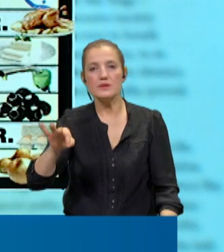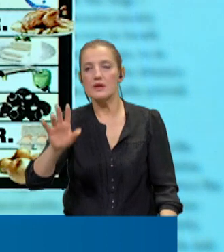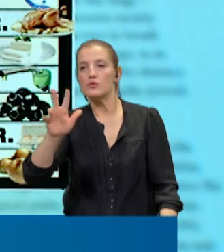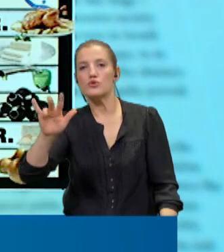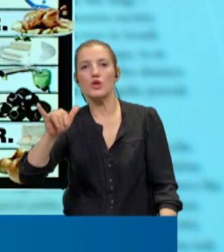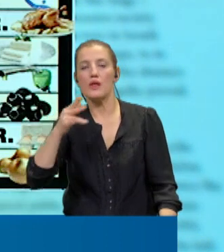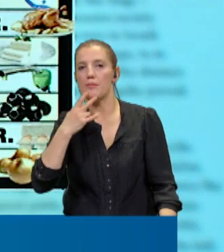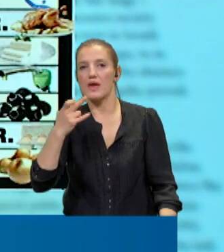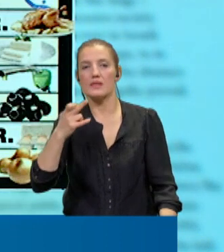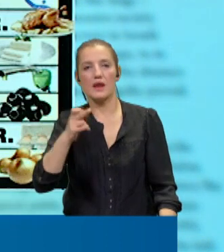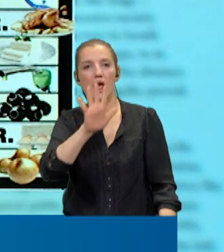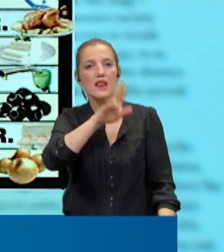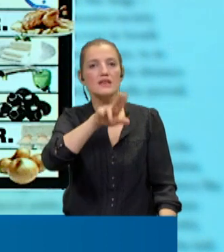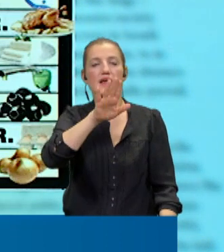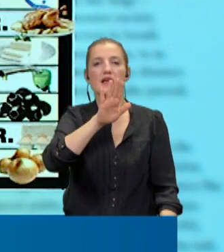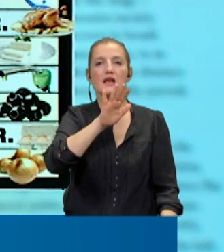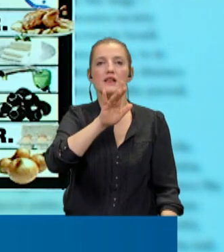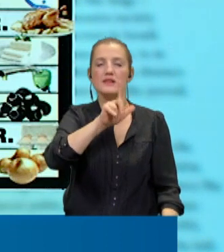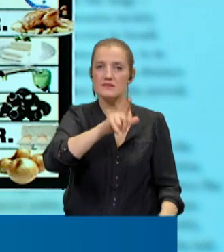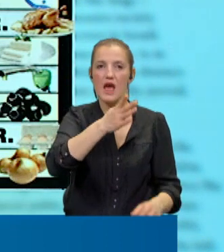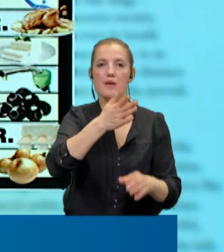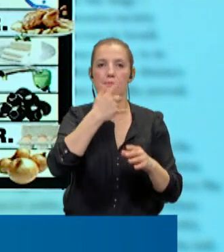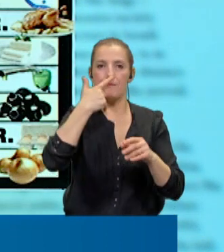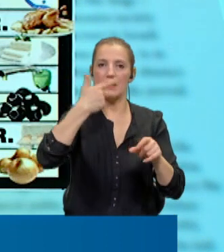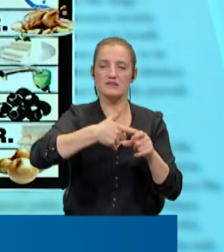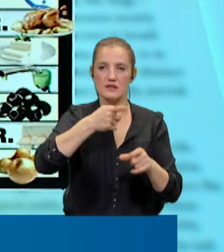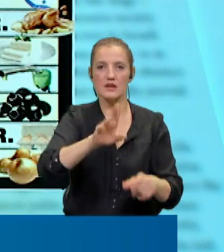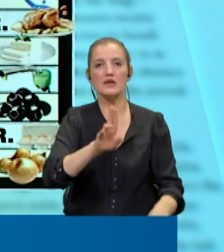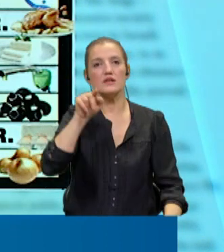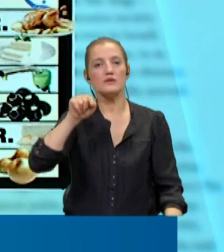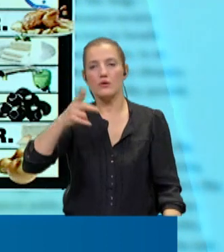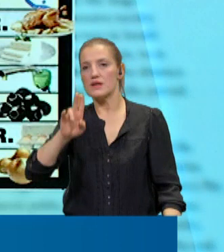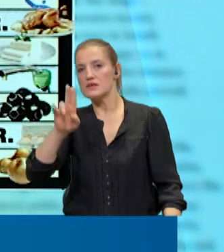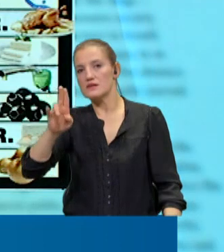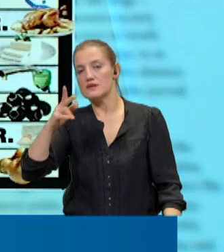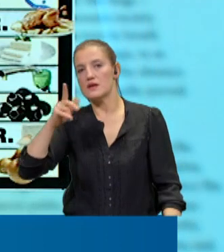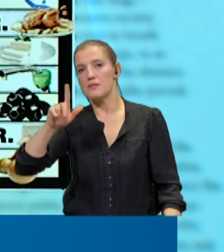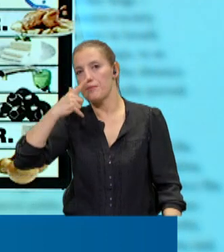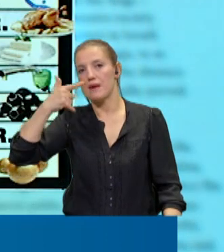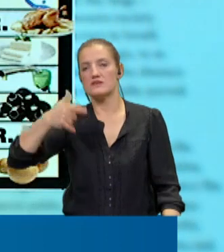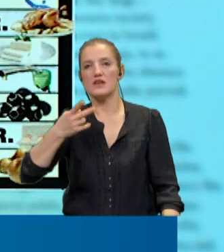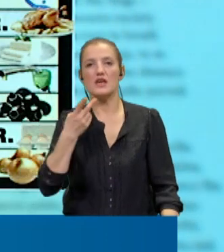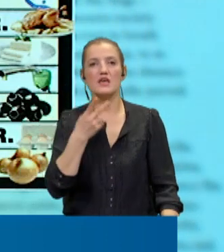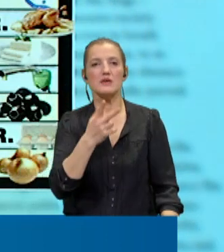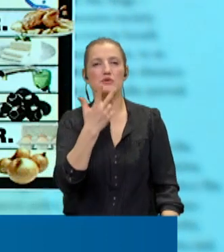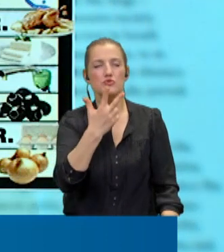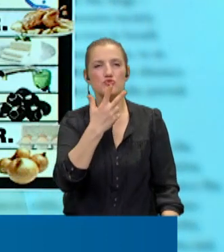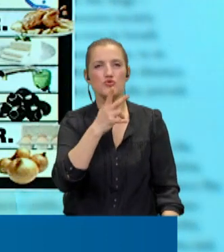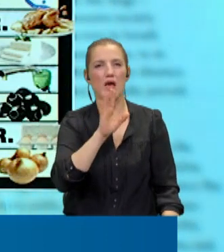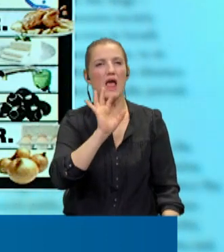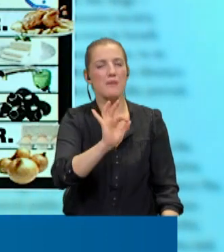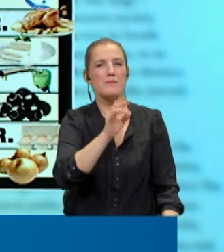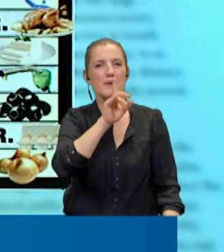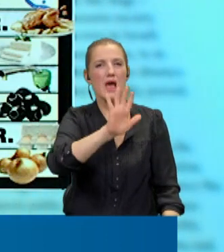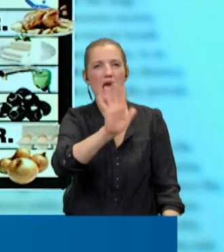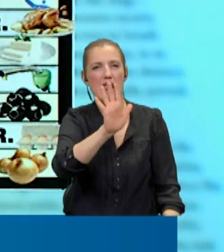ehliyeti litre benzin den gelmişiz 7.7 litre benzine yani 2003 yılında Ben hep 100 liralık Ben